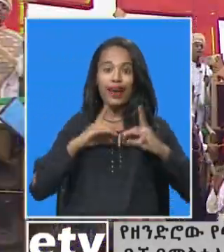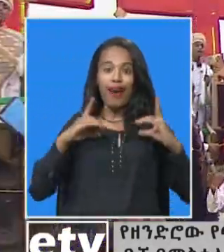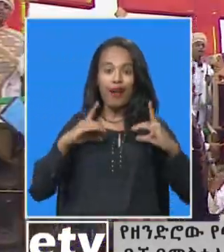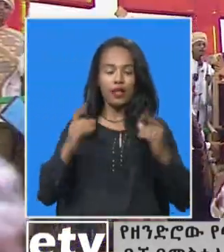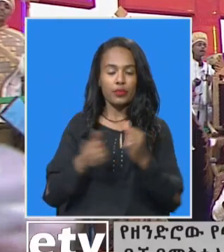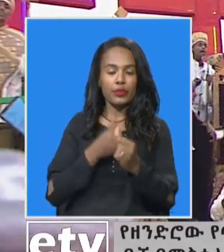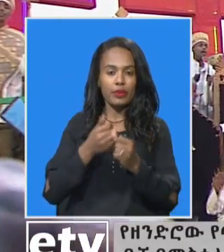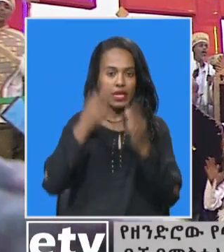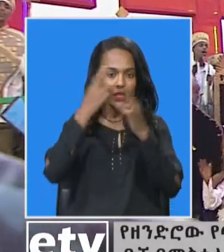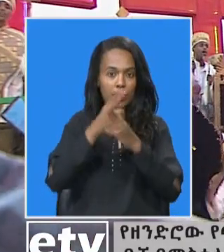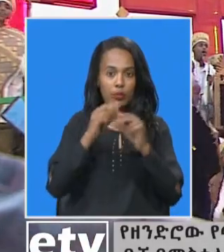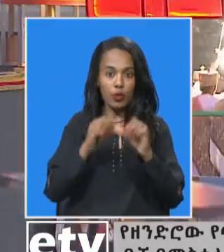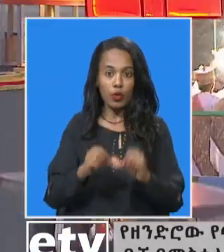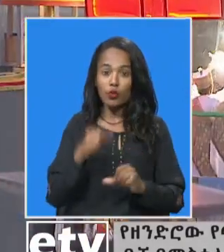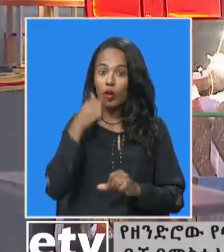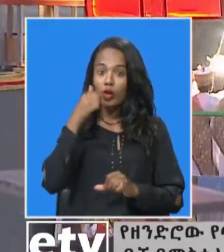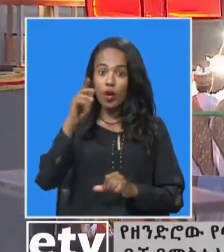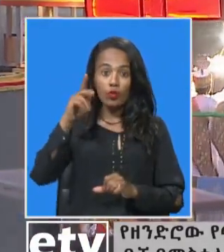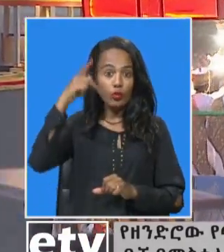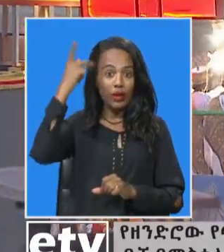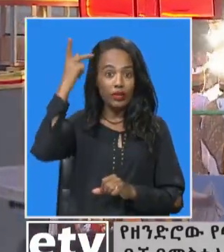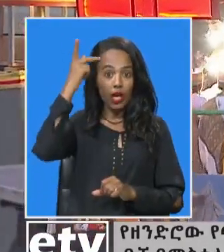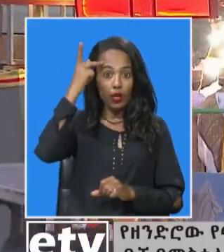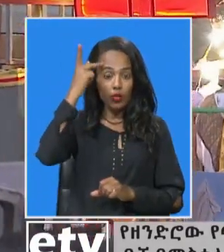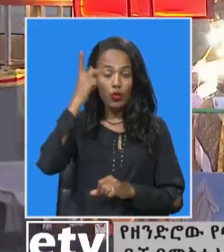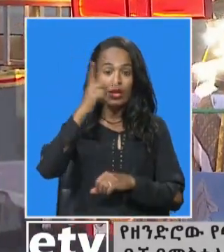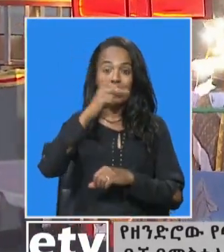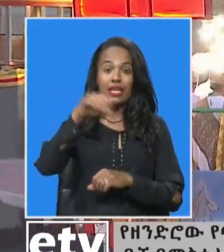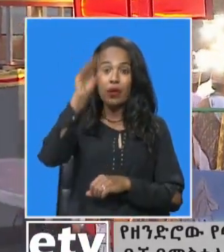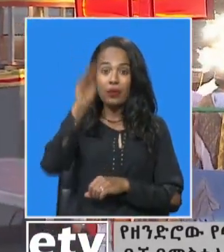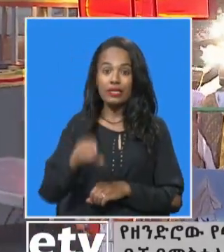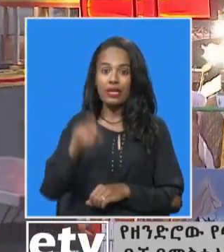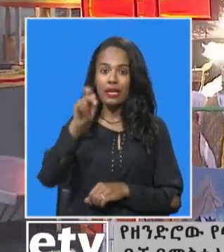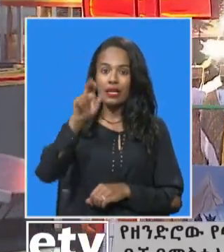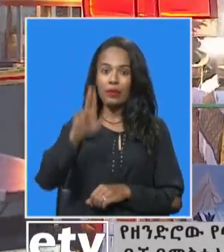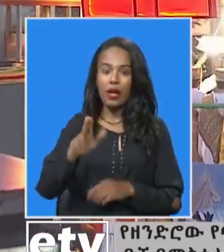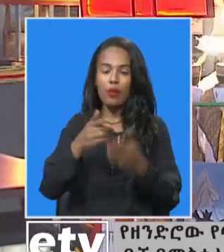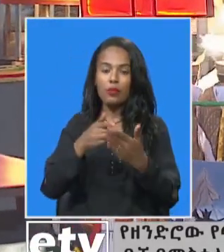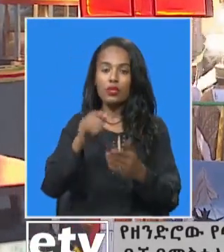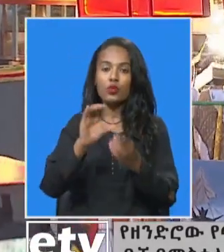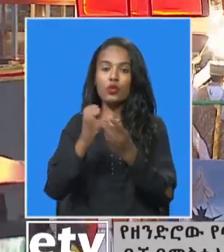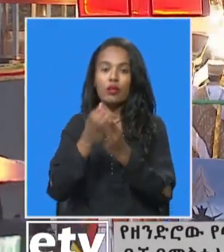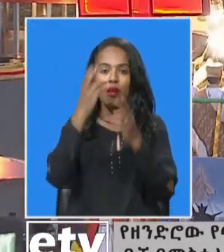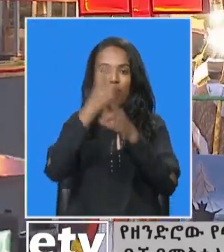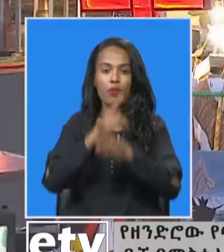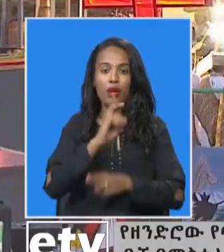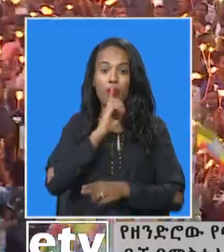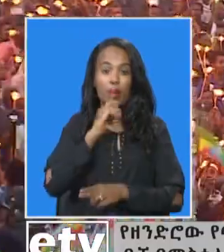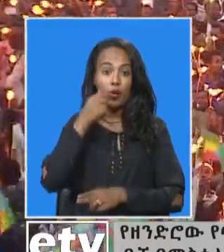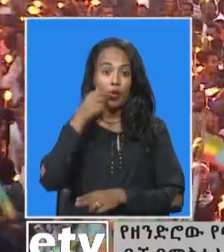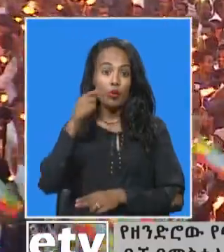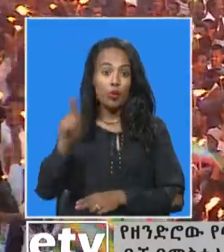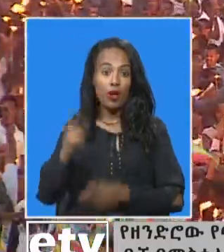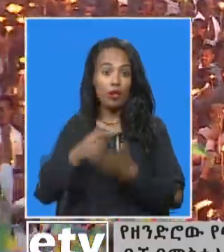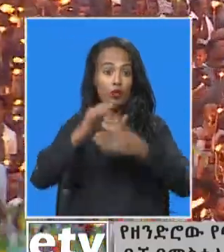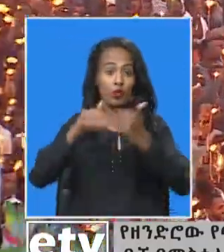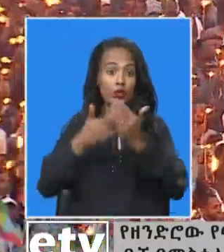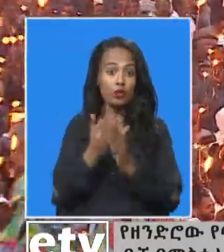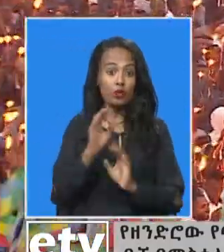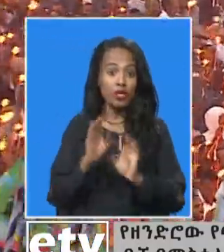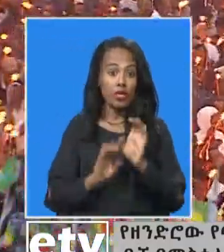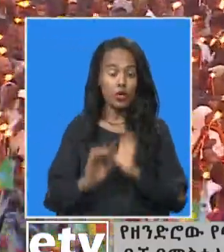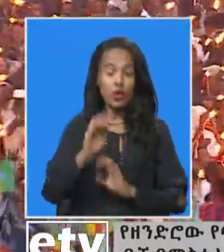ምእመናን ሲከበር ቆይቷል ያሉት ፓትርያርኩም የመስቀል ደመራ በዓሉም በዚሁ መልኩ የሚከበር ነው ብለዋል። ይህ ሁሉ